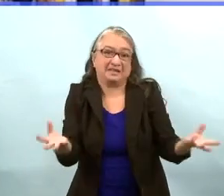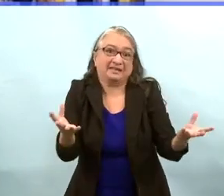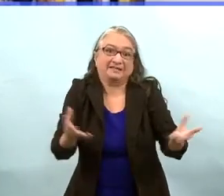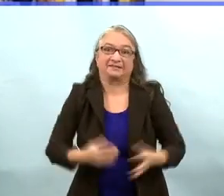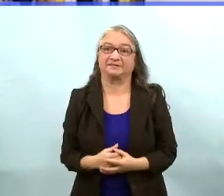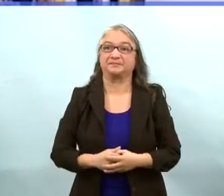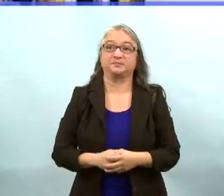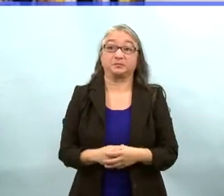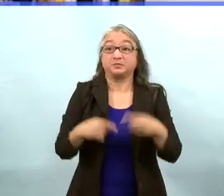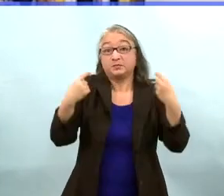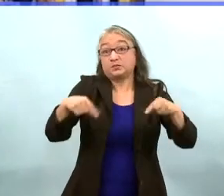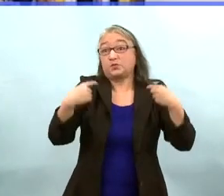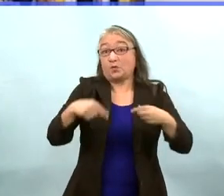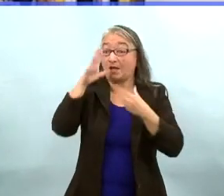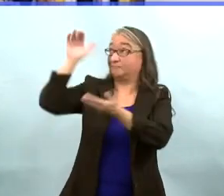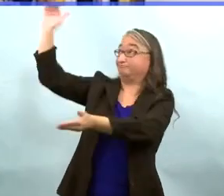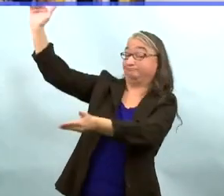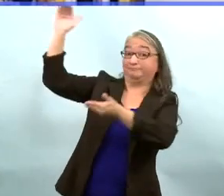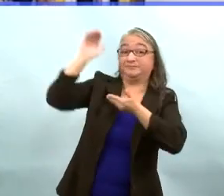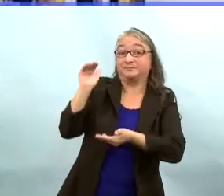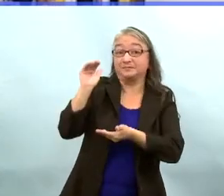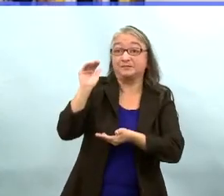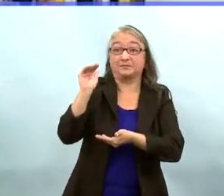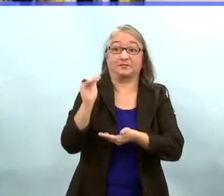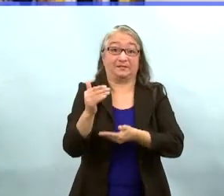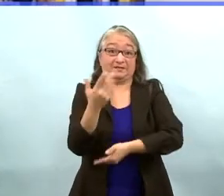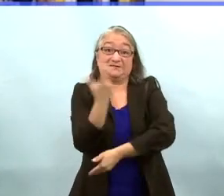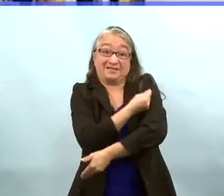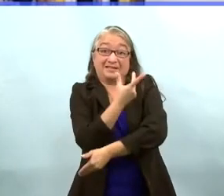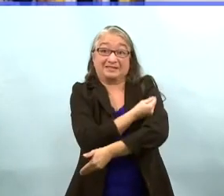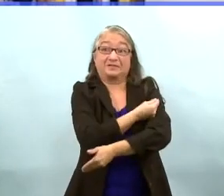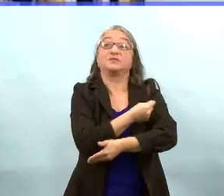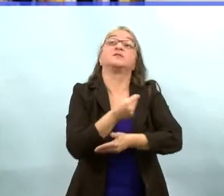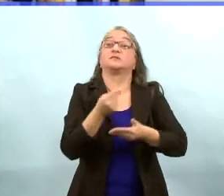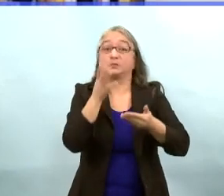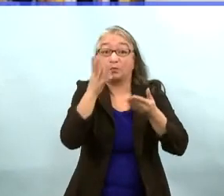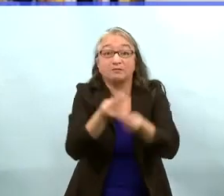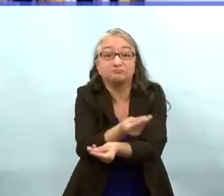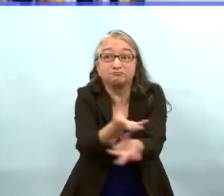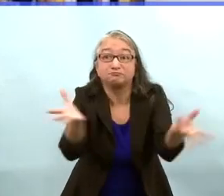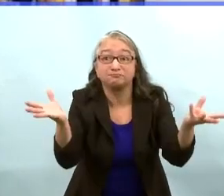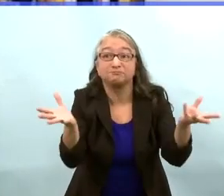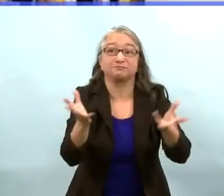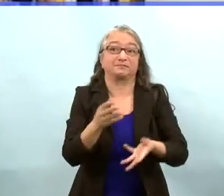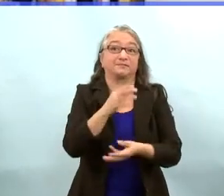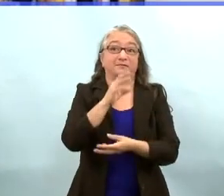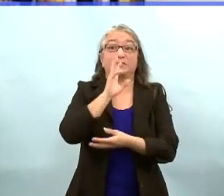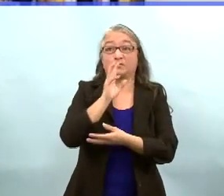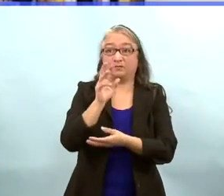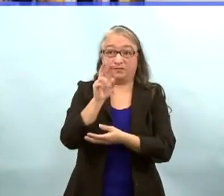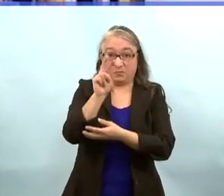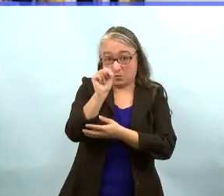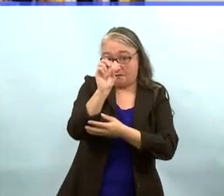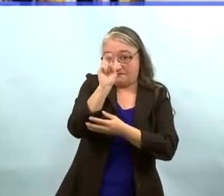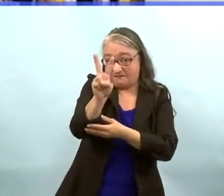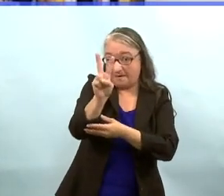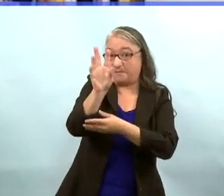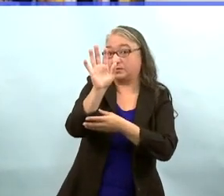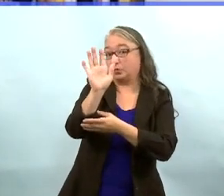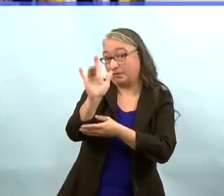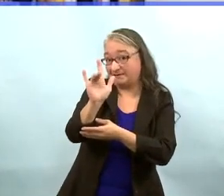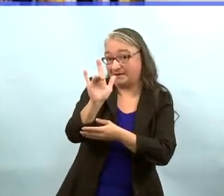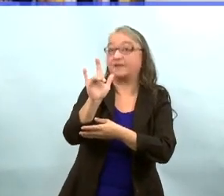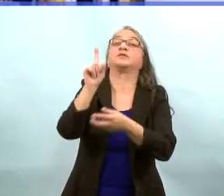cliniques médicales et les pharmacies entre le 25 et le 29 novembre. Je veux que vous soyez clair ici, il n'y a